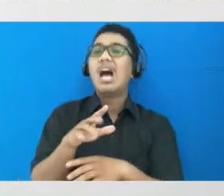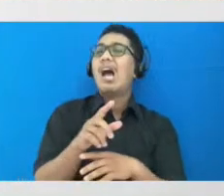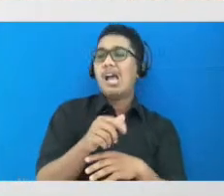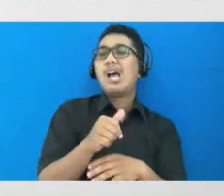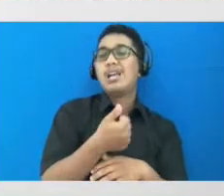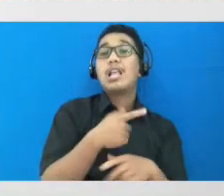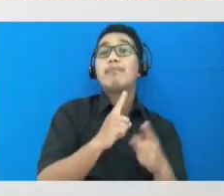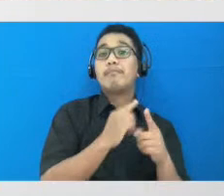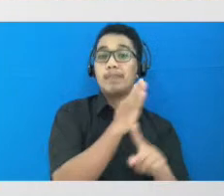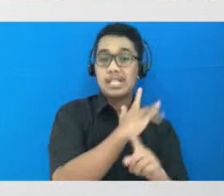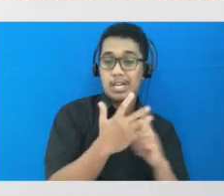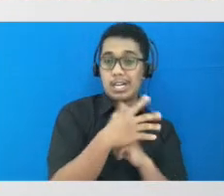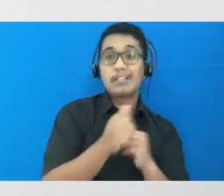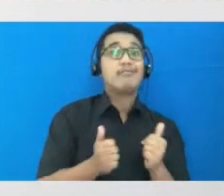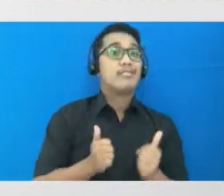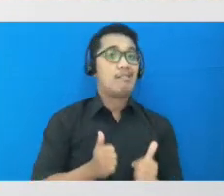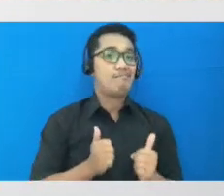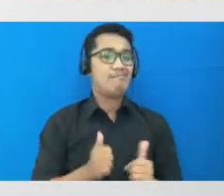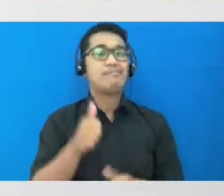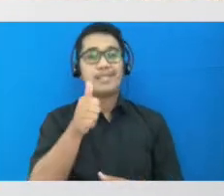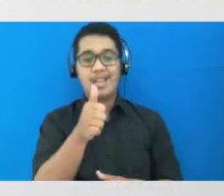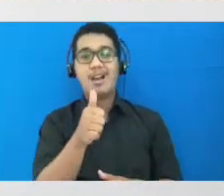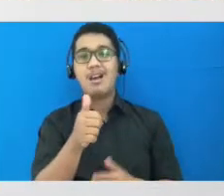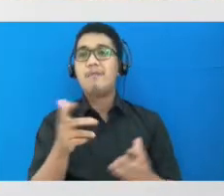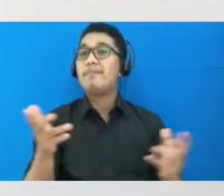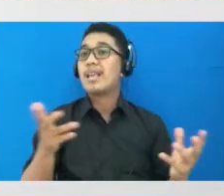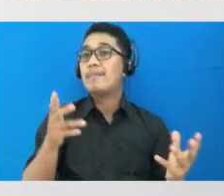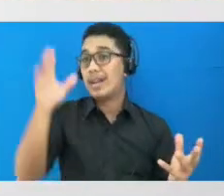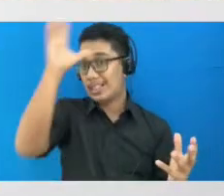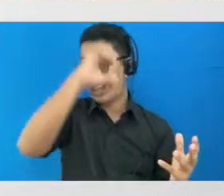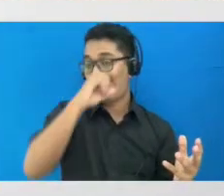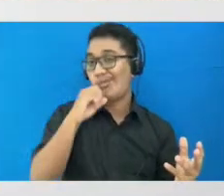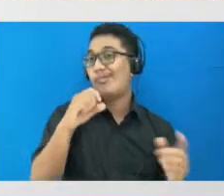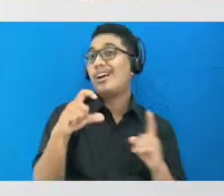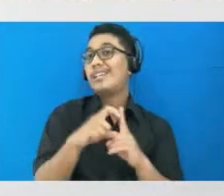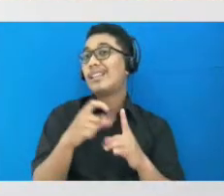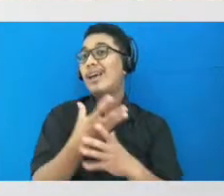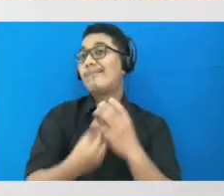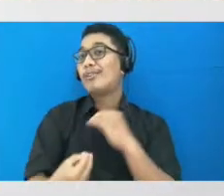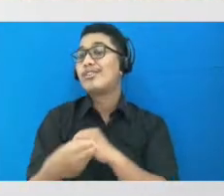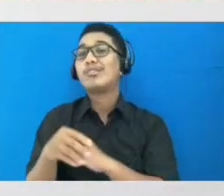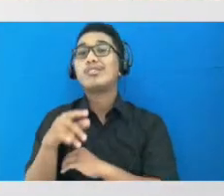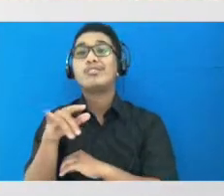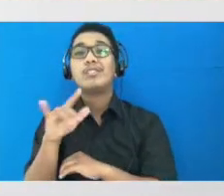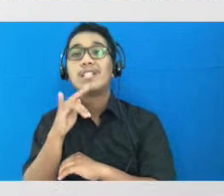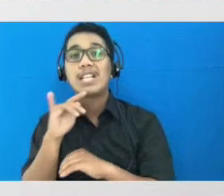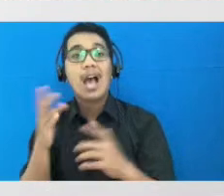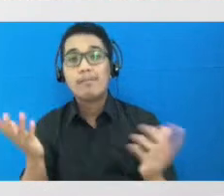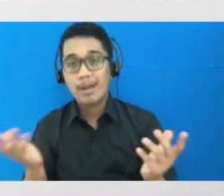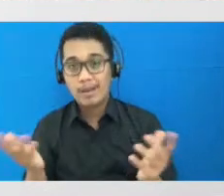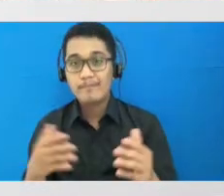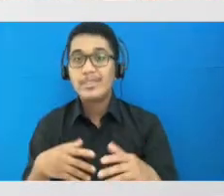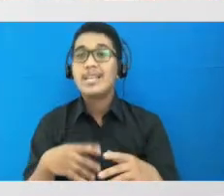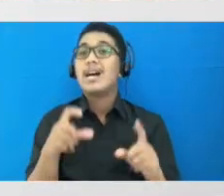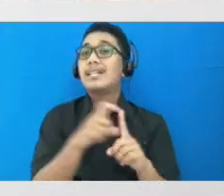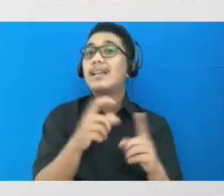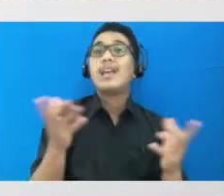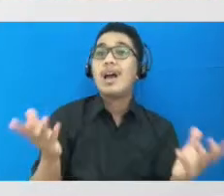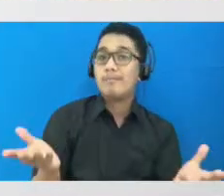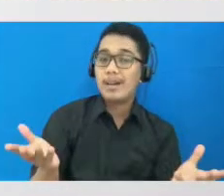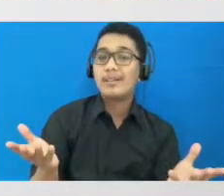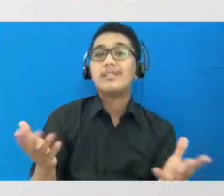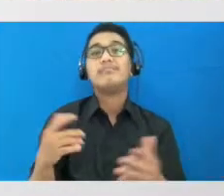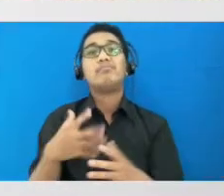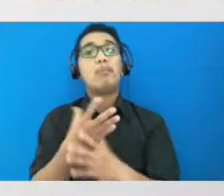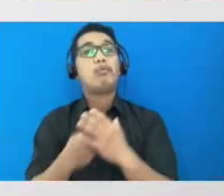menyiapkan bagaimana dia mengetahui data dia yang bocor sudah confirm, data apa saja, lalu dia